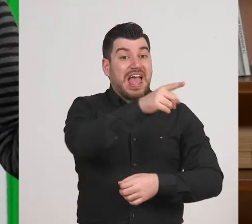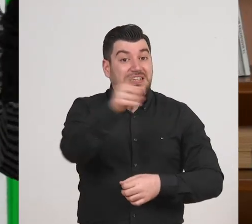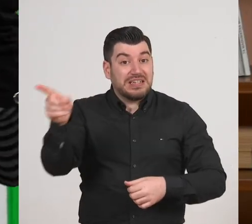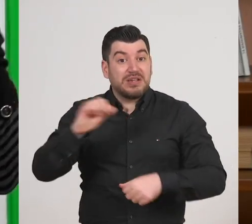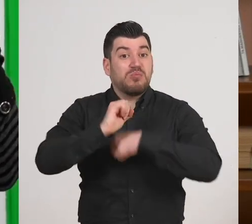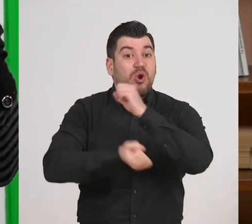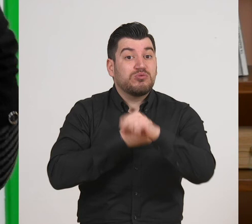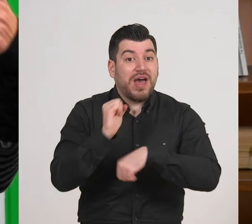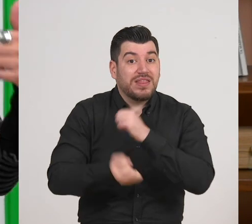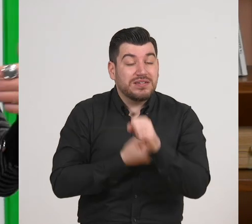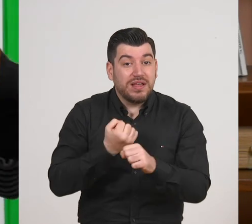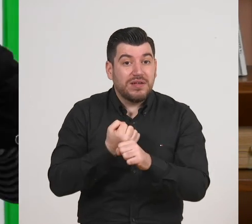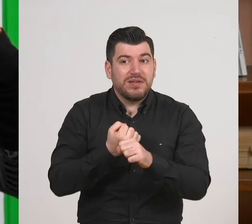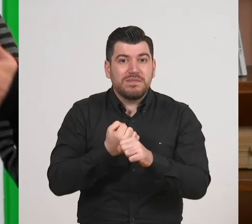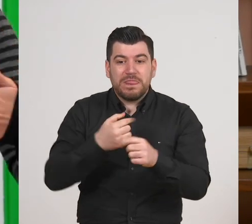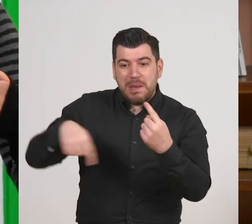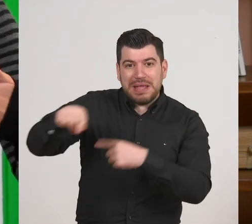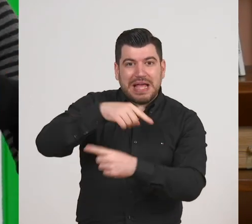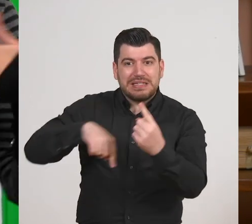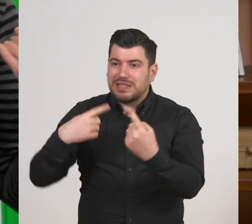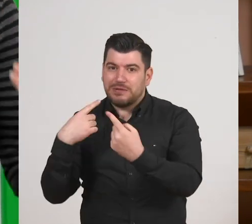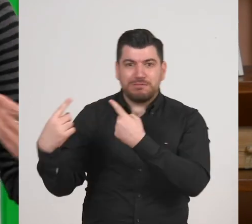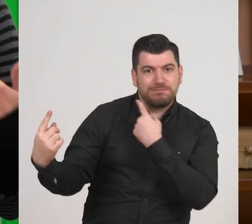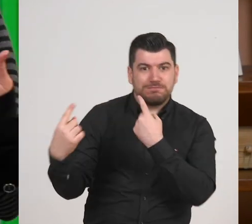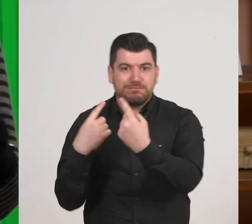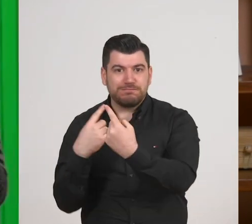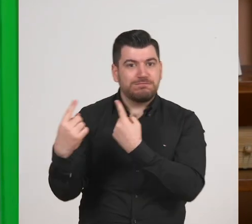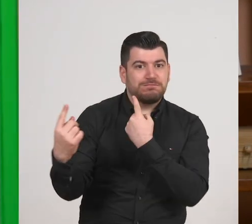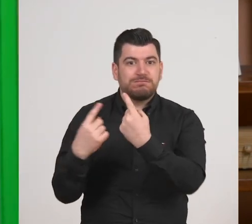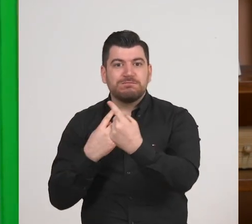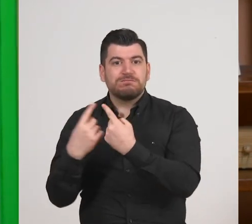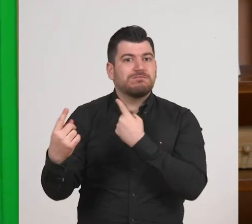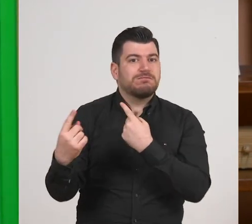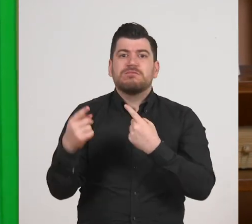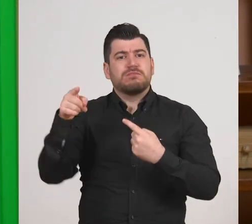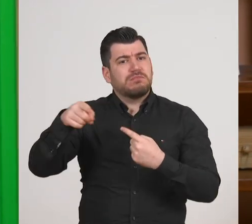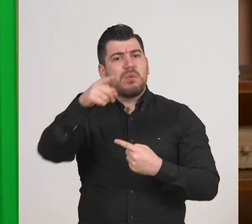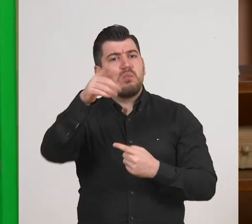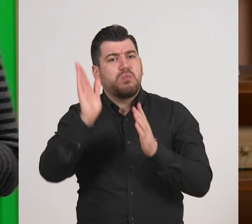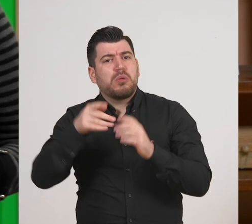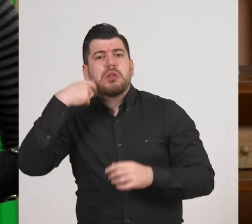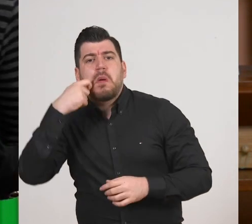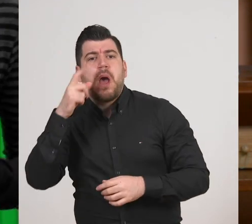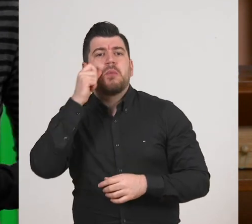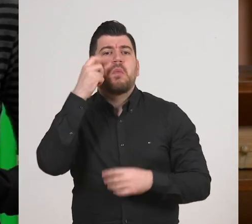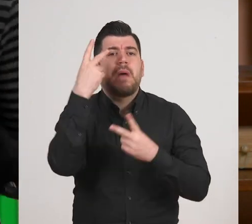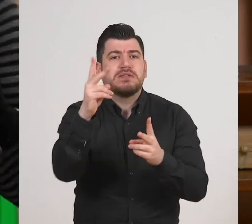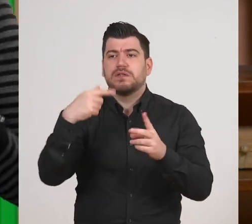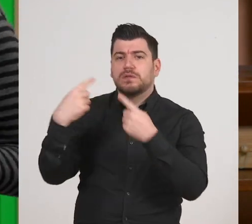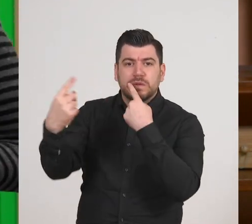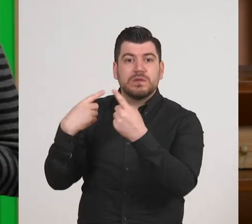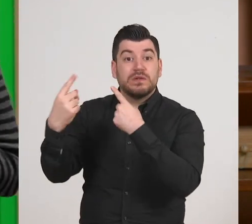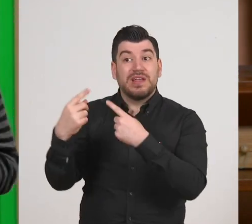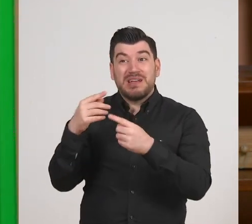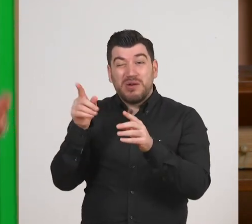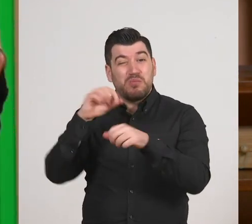Προσπαθήστε να κάνετε ένα debate, μια έτσι διαλογική αντιπαράθεση με κάποιο μεγάλο, να προσπαθήσετε να τον πείσετε ότι